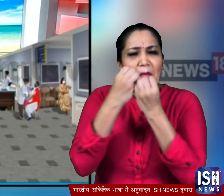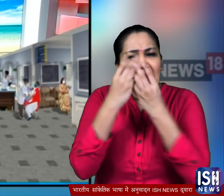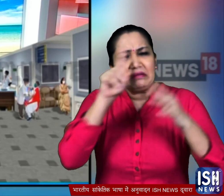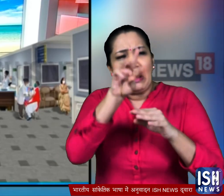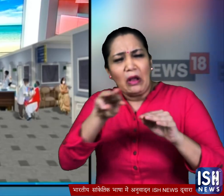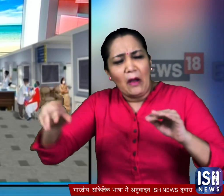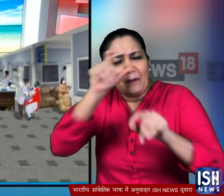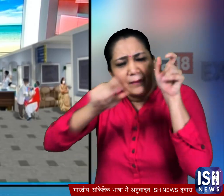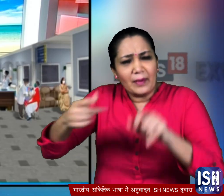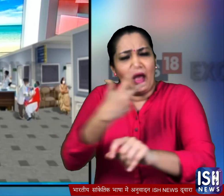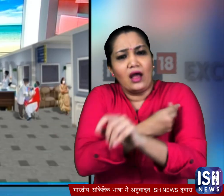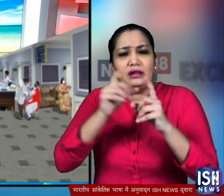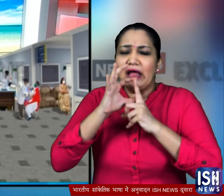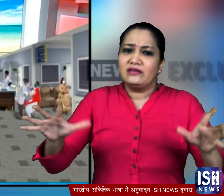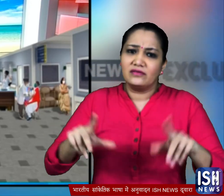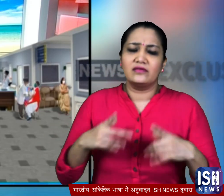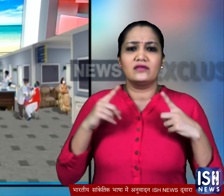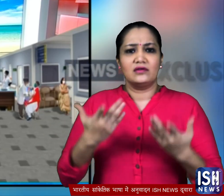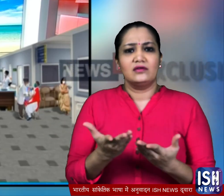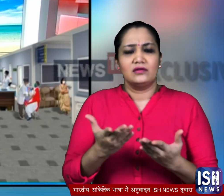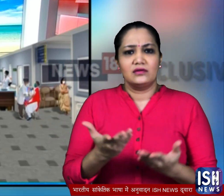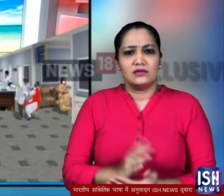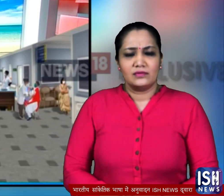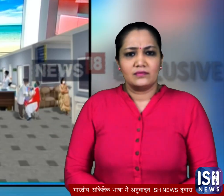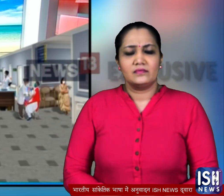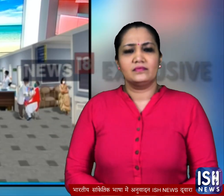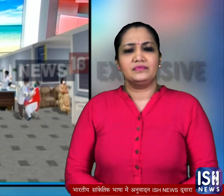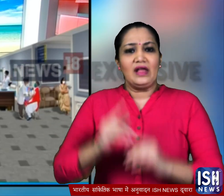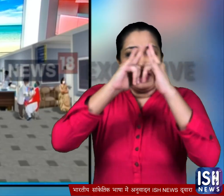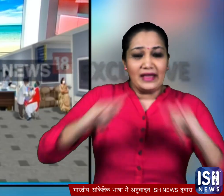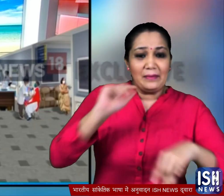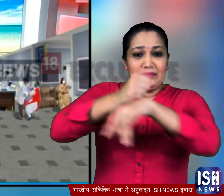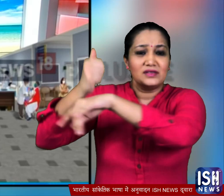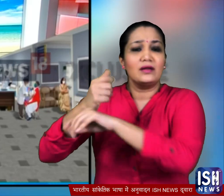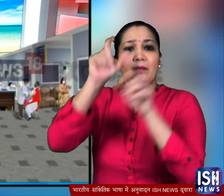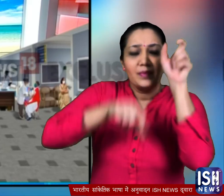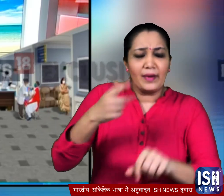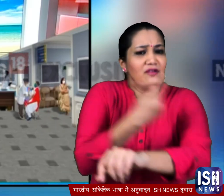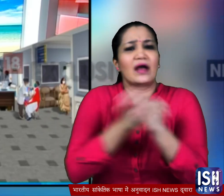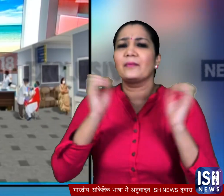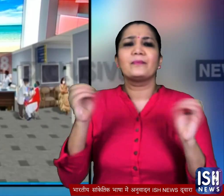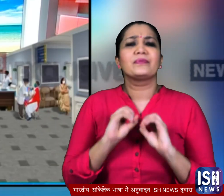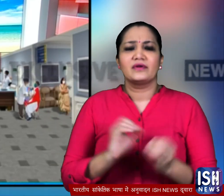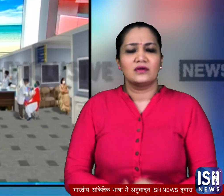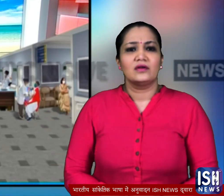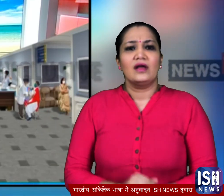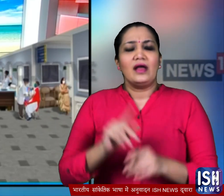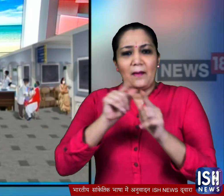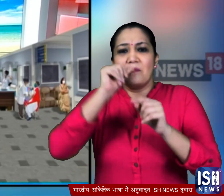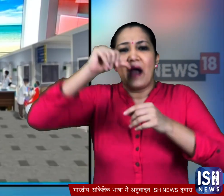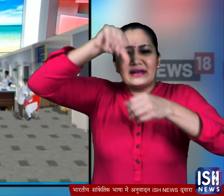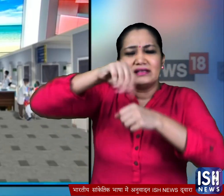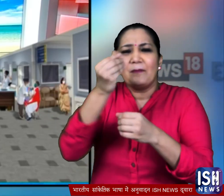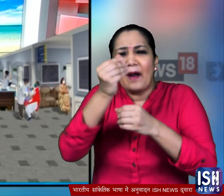लोगों की जान को दांव पर लगा दिया गया। पता चला है कि देवांजन ने जो कैंप लगवाए उनमें लोगों को वैक्सीन नहीं लगी, बल्कि लोगों को पानी में